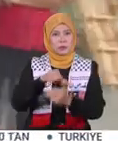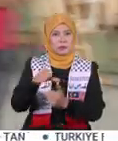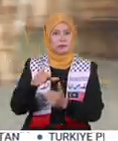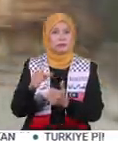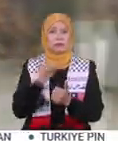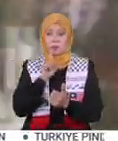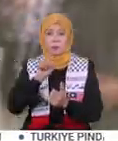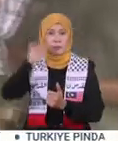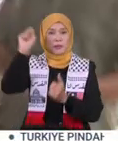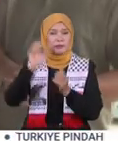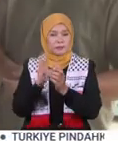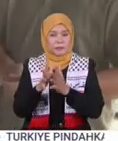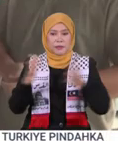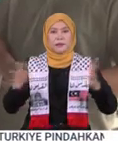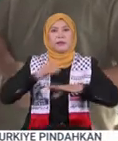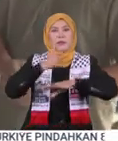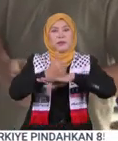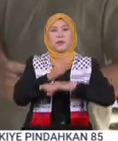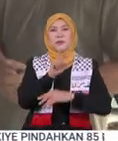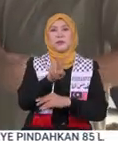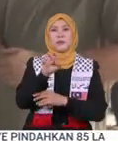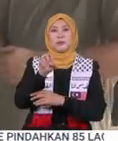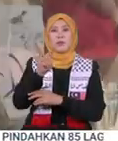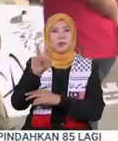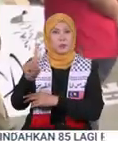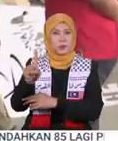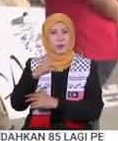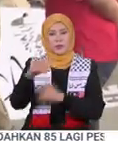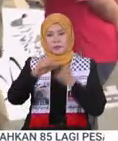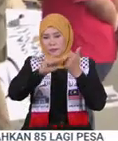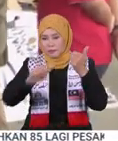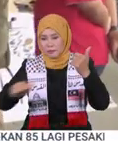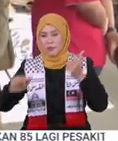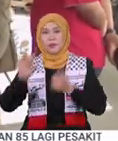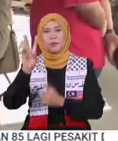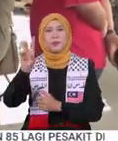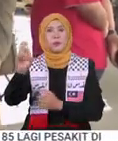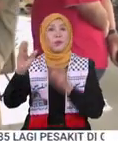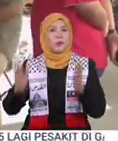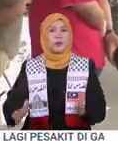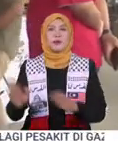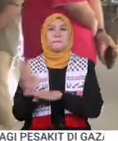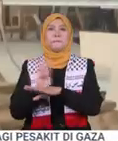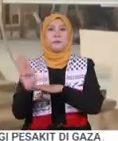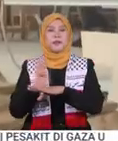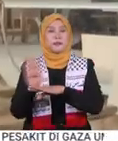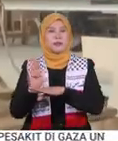terbesar di Malaysia, ditubuh pada 2021 dan dianggotai 70 usahawan.